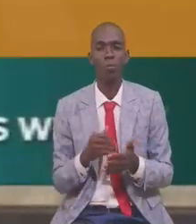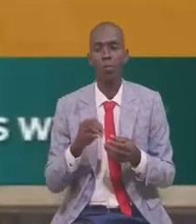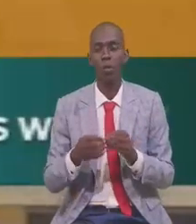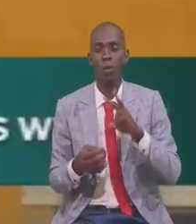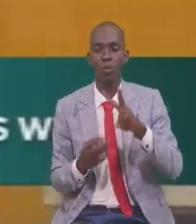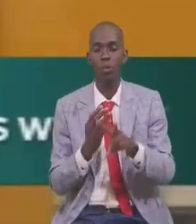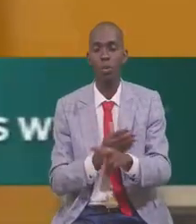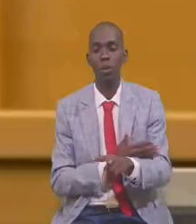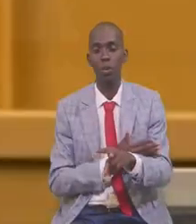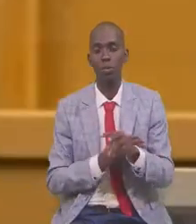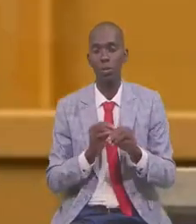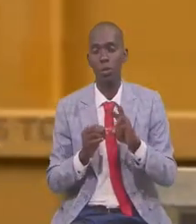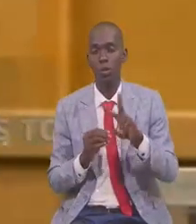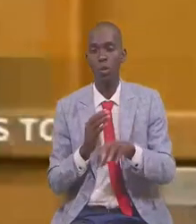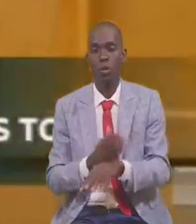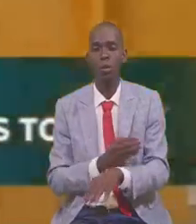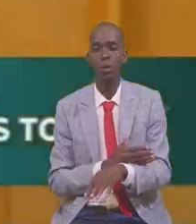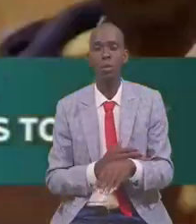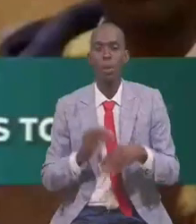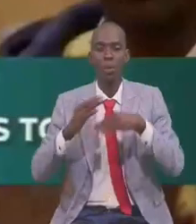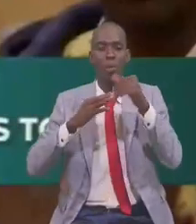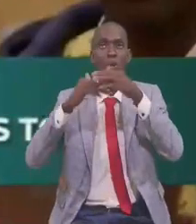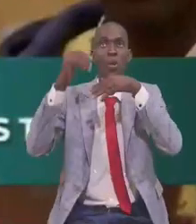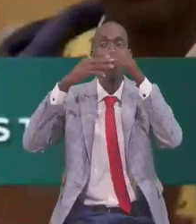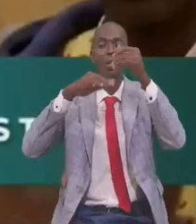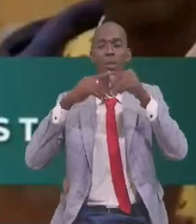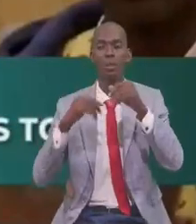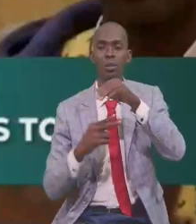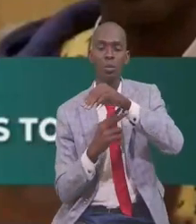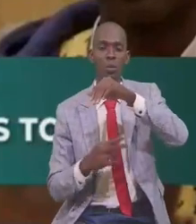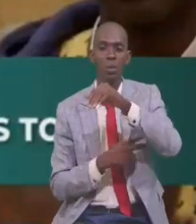Deuxièmement, construire les ponts